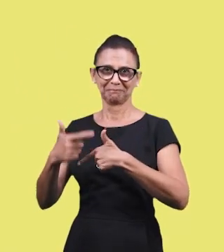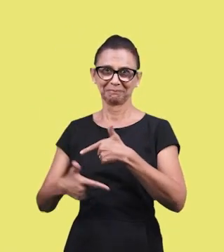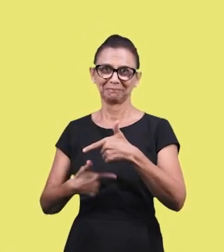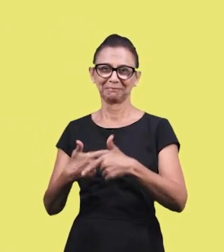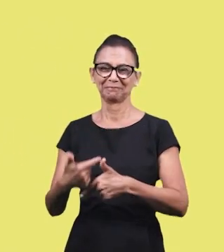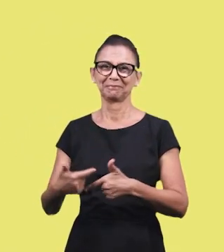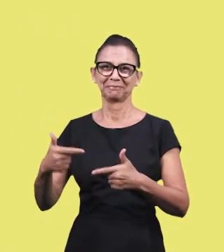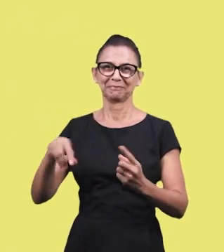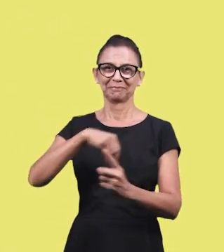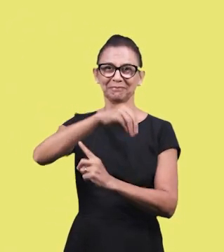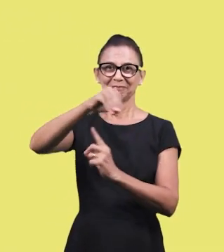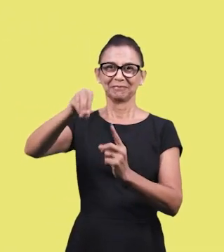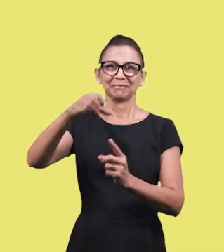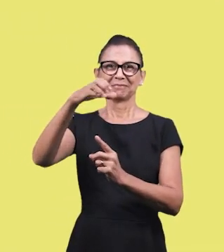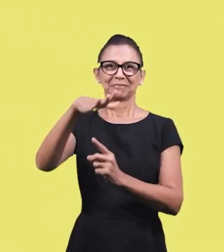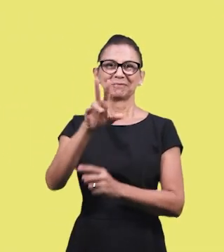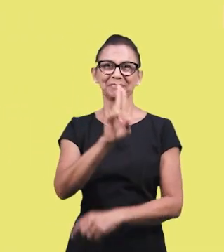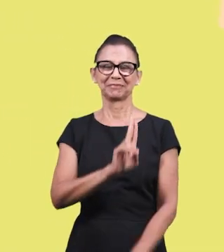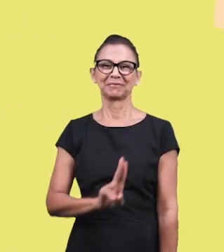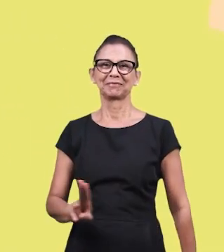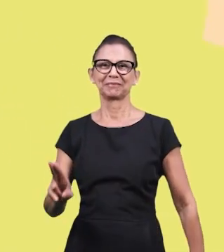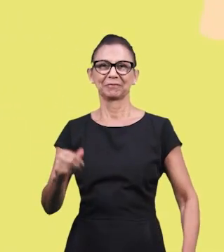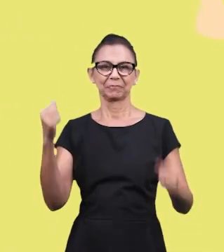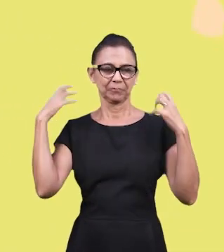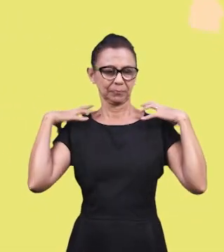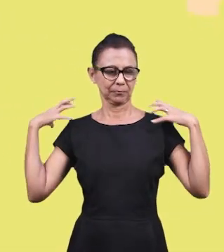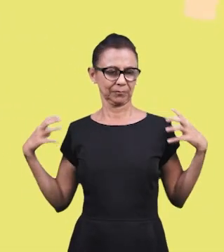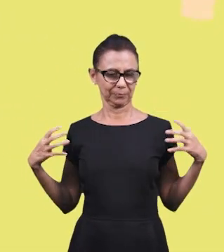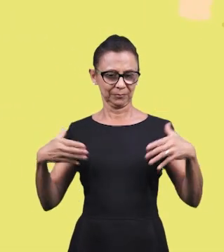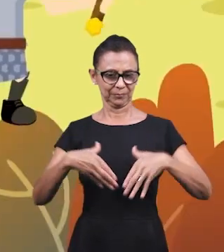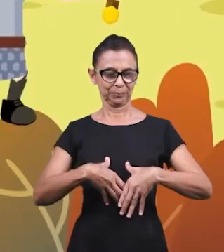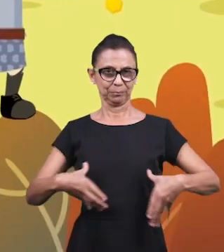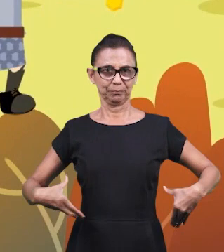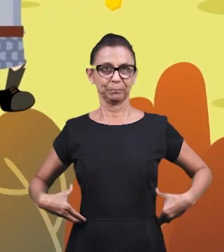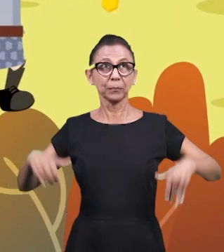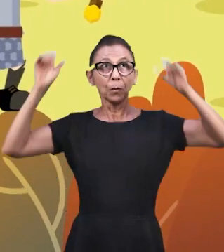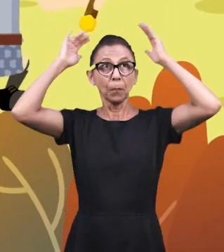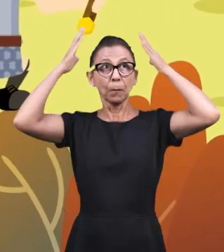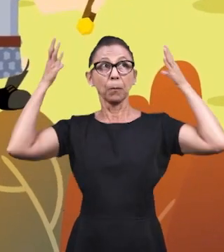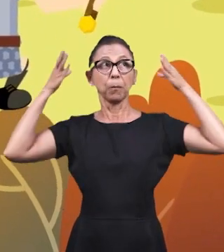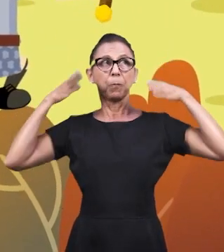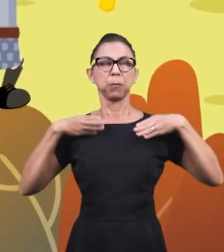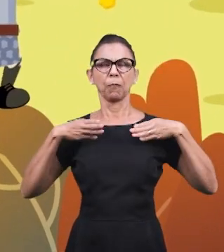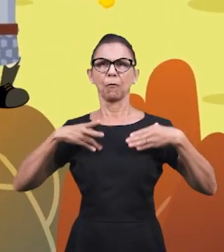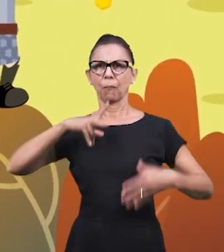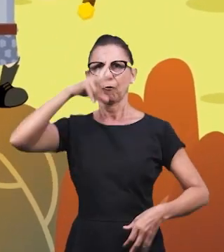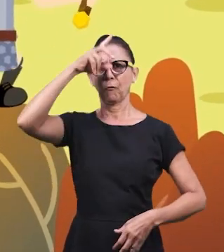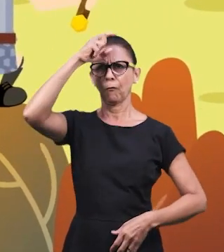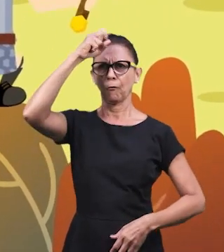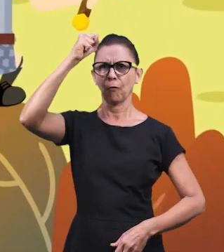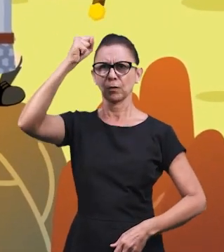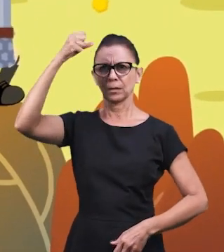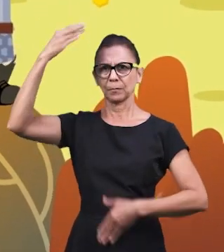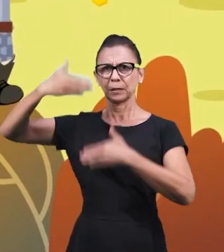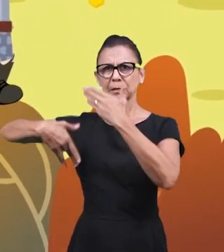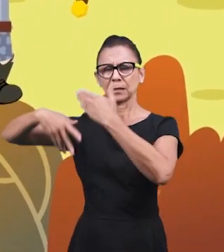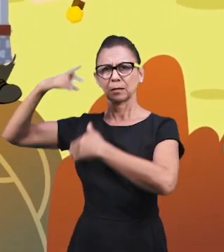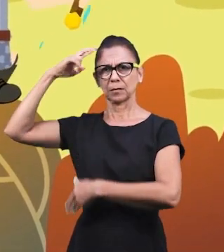оружием и облачён во всеоружие божие и буду укреплен господом